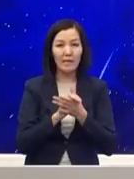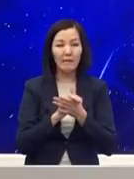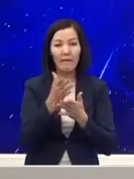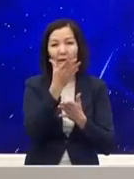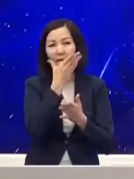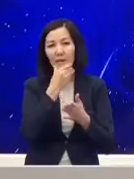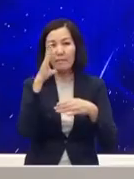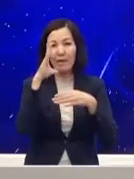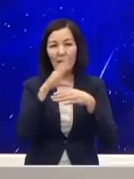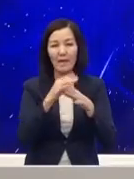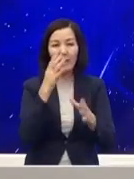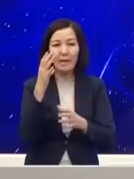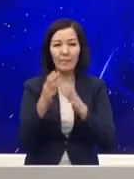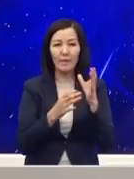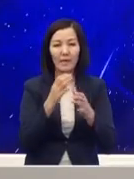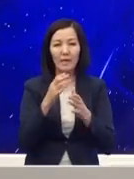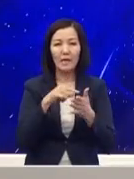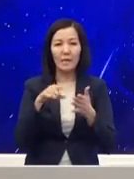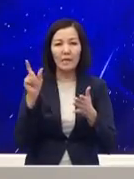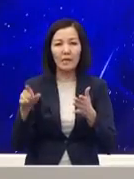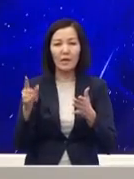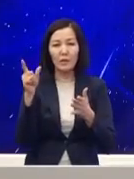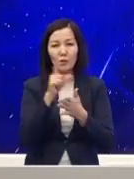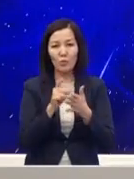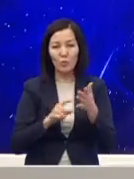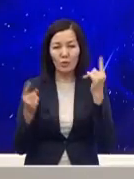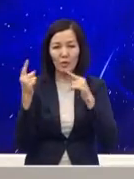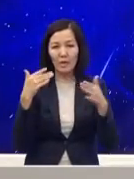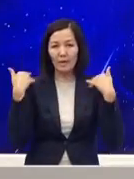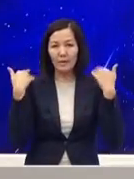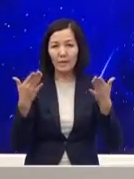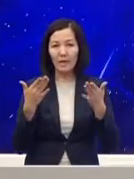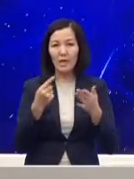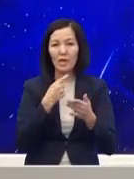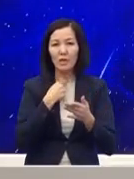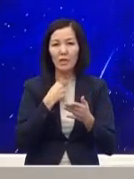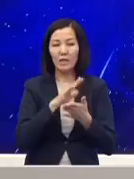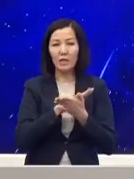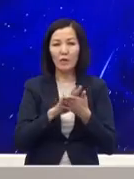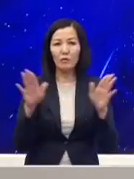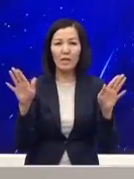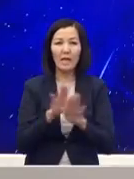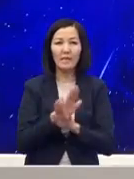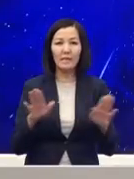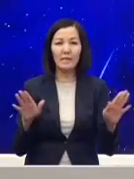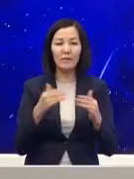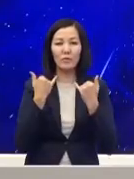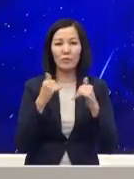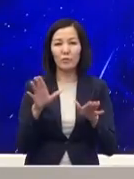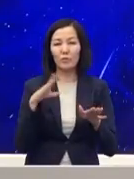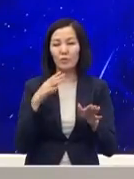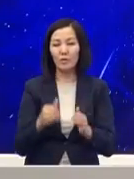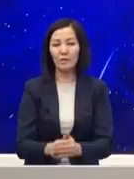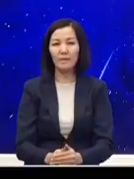Әдемі әдеби әлемнің кейіпкерлері туындыларын төгілте оқып, жанды дауыстағы ретро әндерімен көпті сүйсінтті.